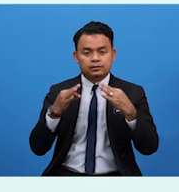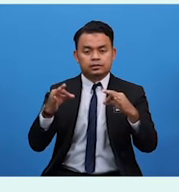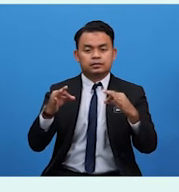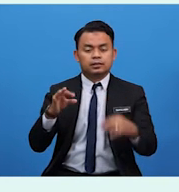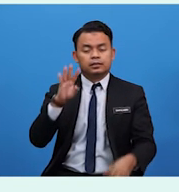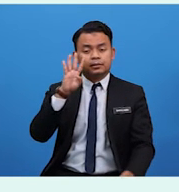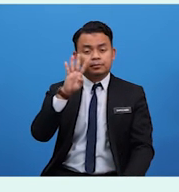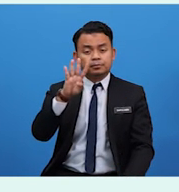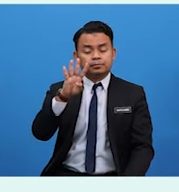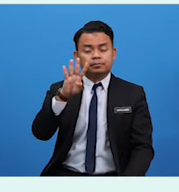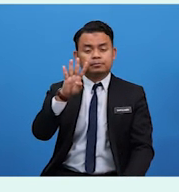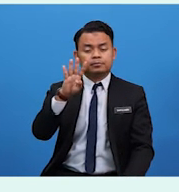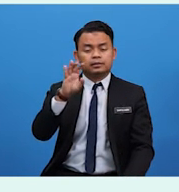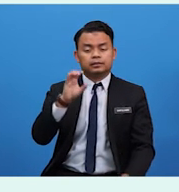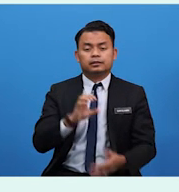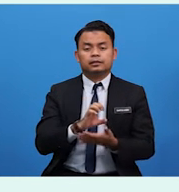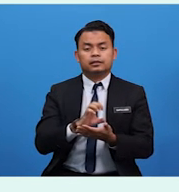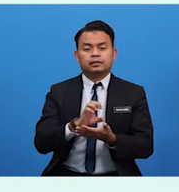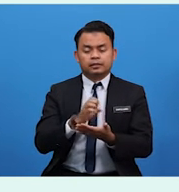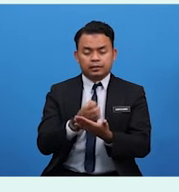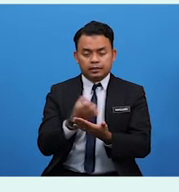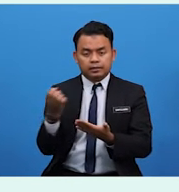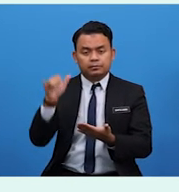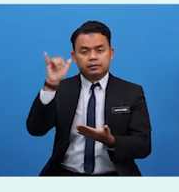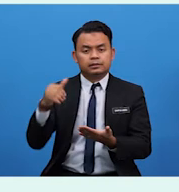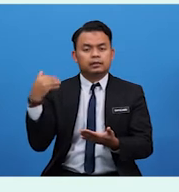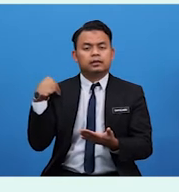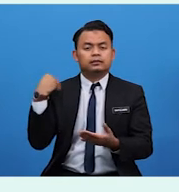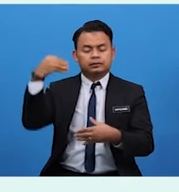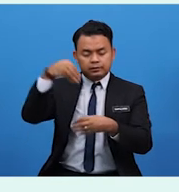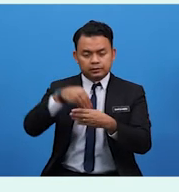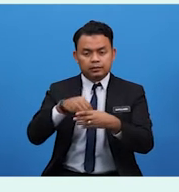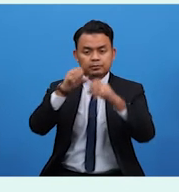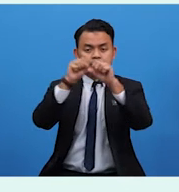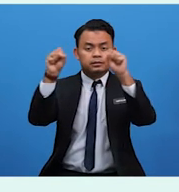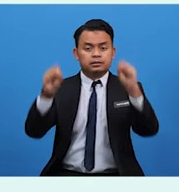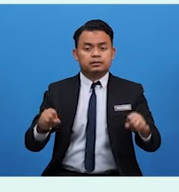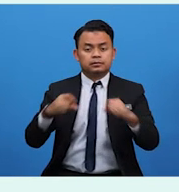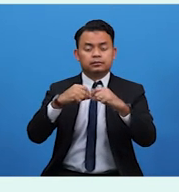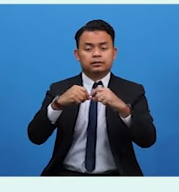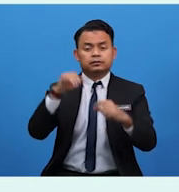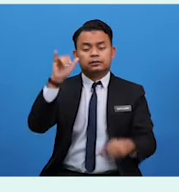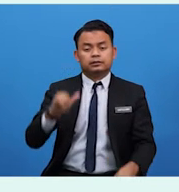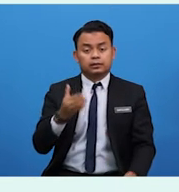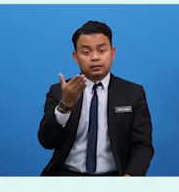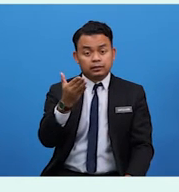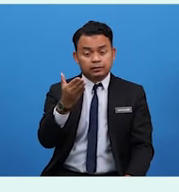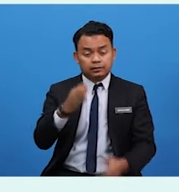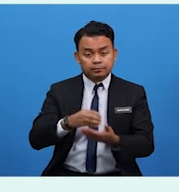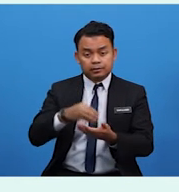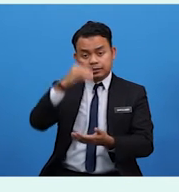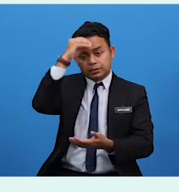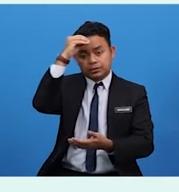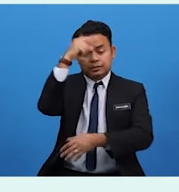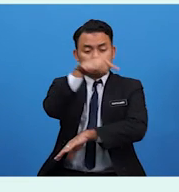jelaskan keempat-empat elemen yang terdapat dalam sistem elektrik yang anda pelajari pada